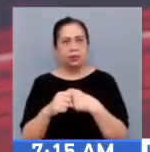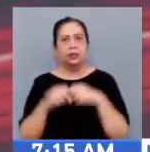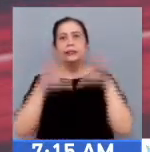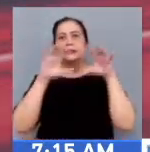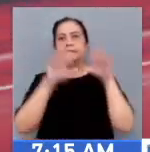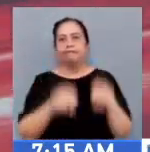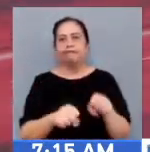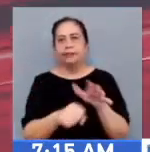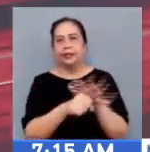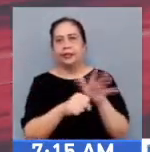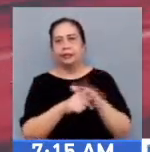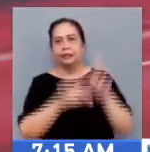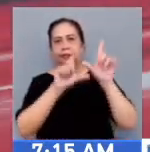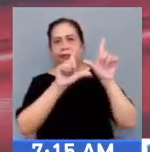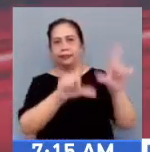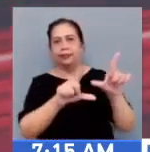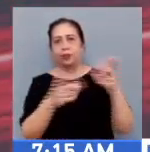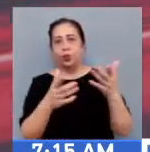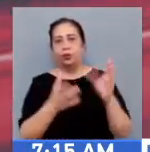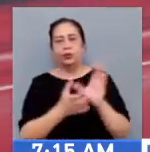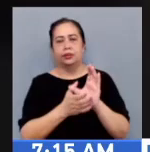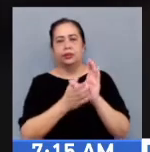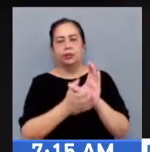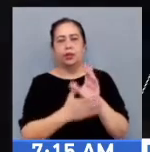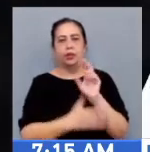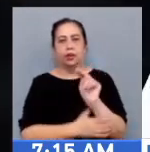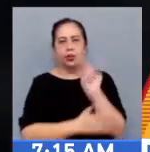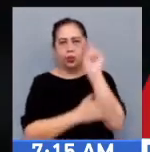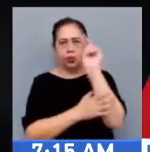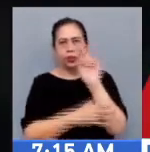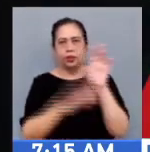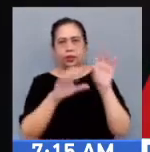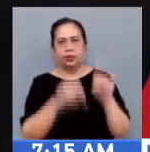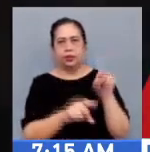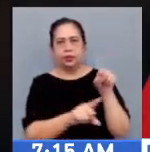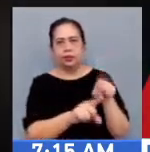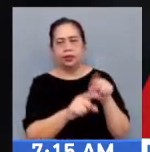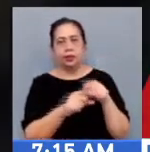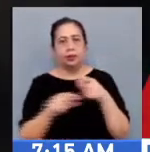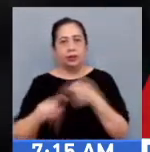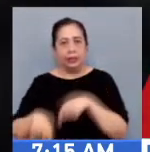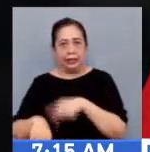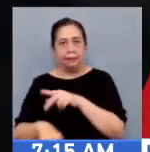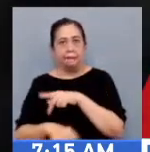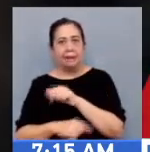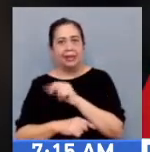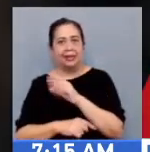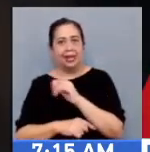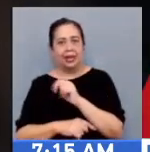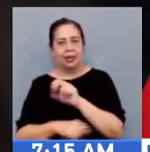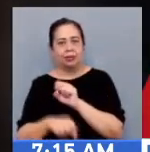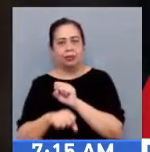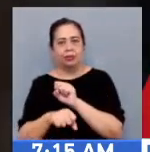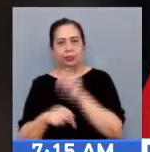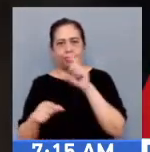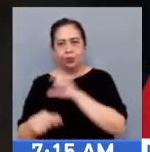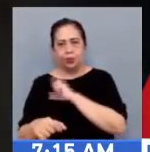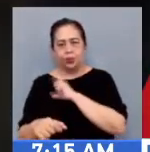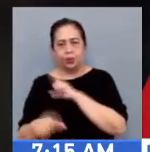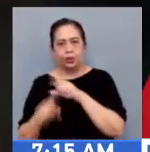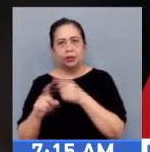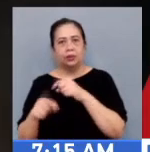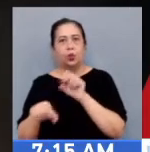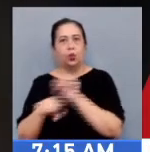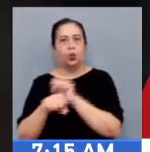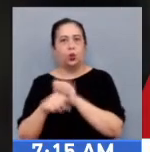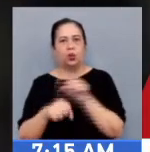na wanted sa Zamboanga del Norte. Inaresto siya ng Pandakan Pulis sa kaniyang pinagtatrabahuhan. Ayon sa pulisya, ginahasa umano